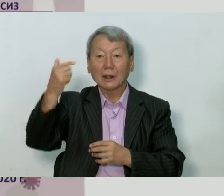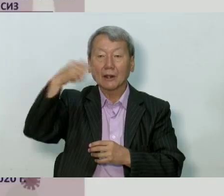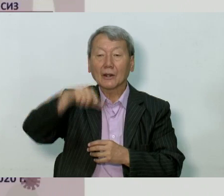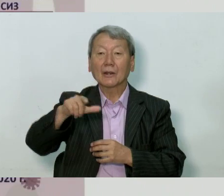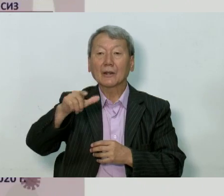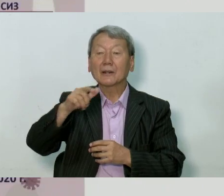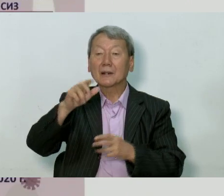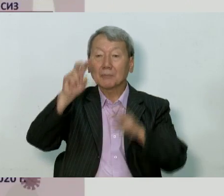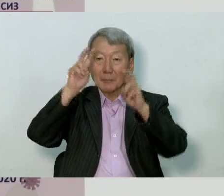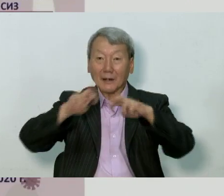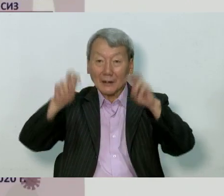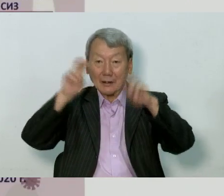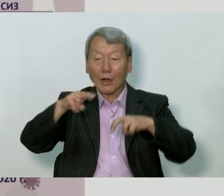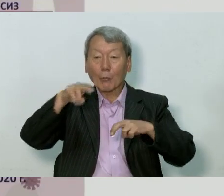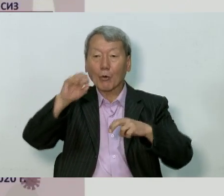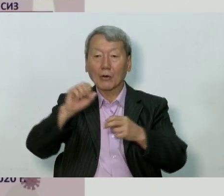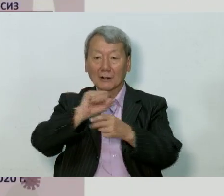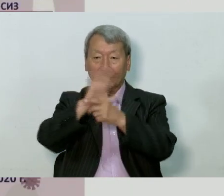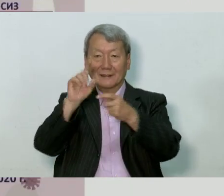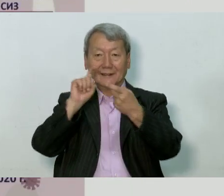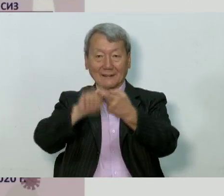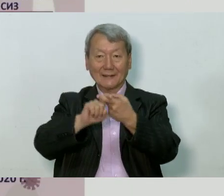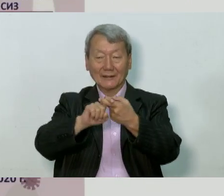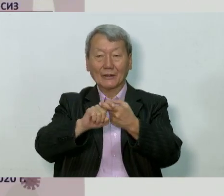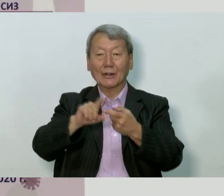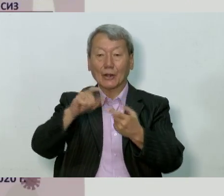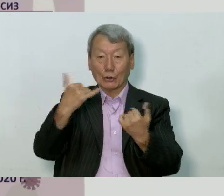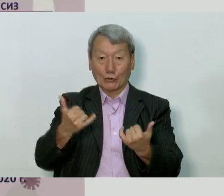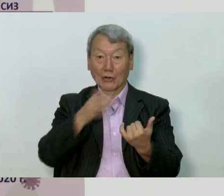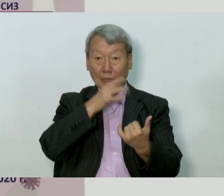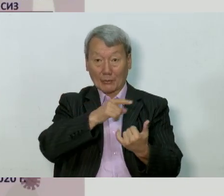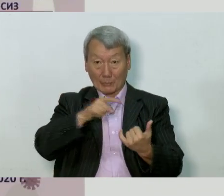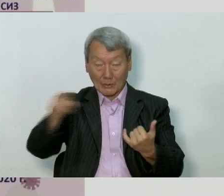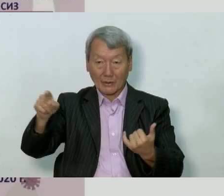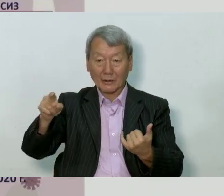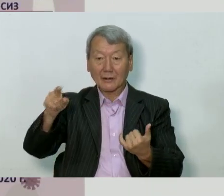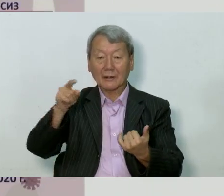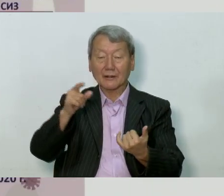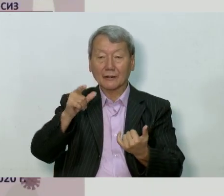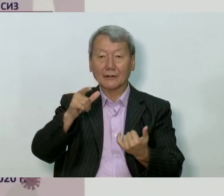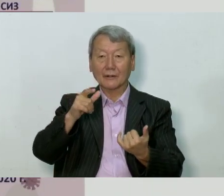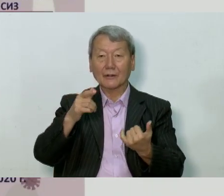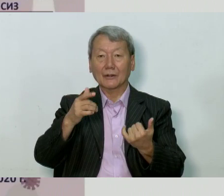качестве экстренного проекта по COVID-19. В настоящее время в целях